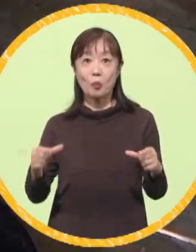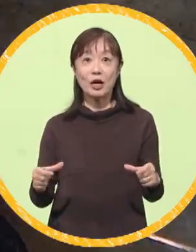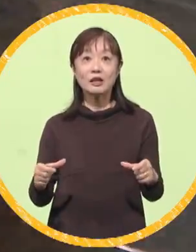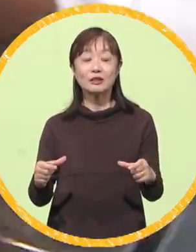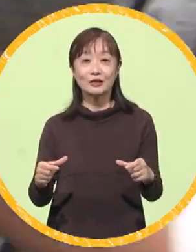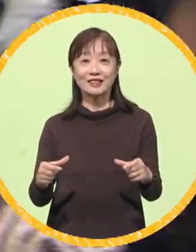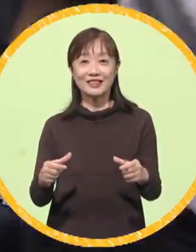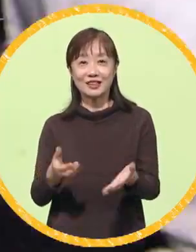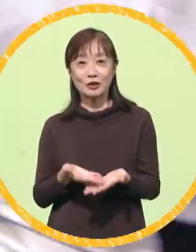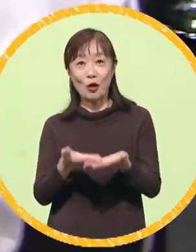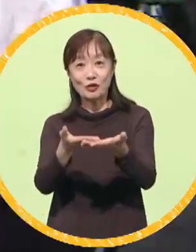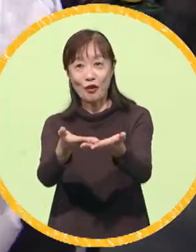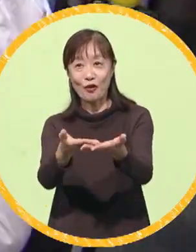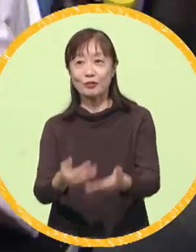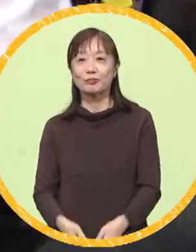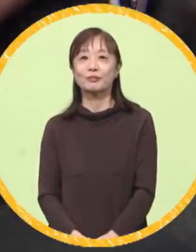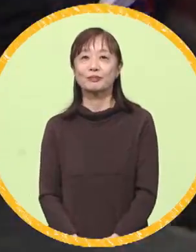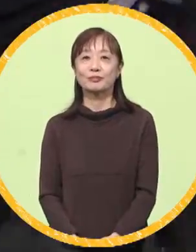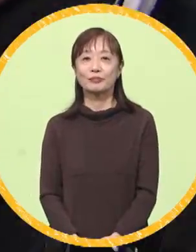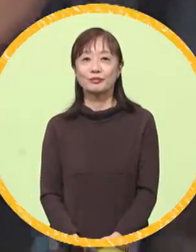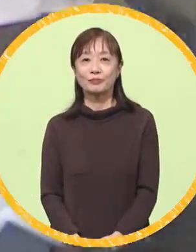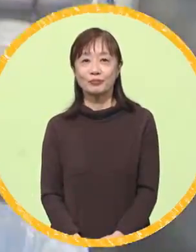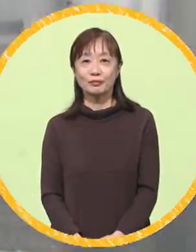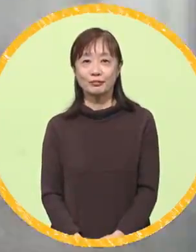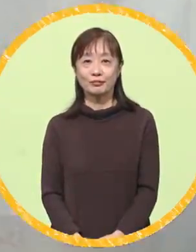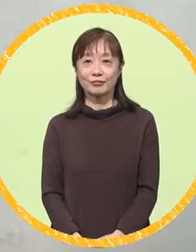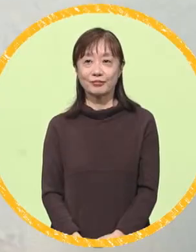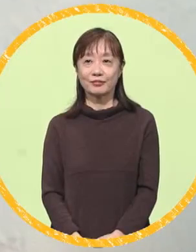ん召し上がれ。